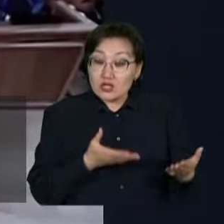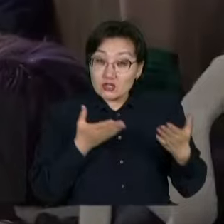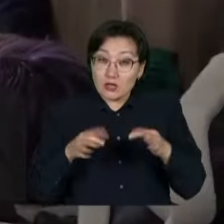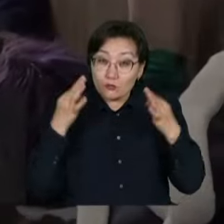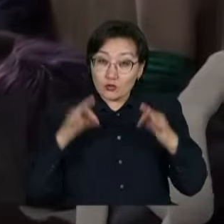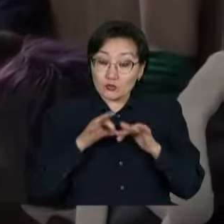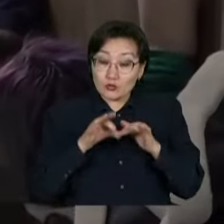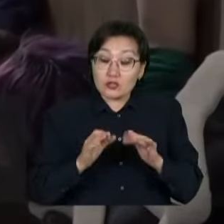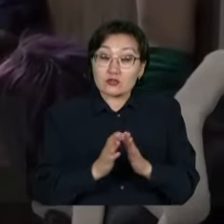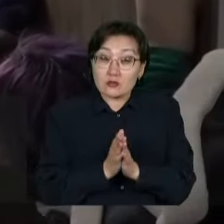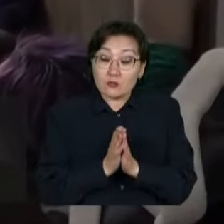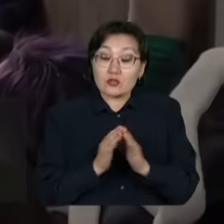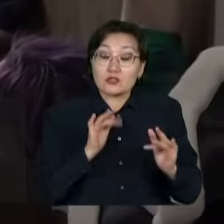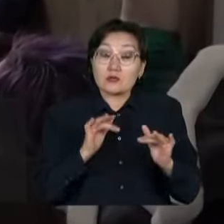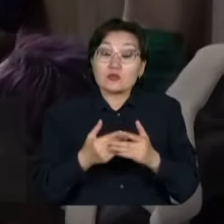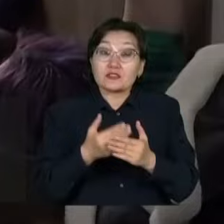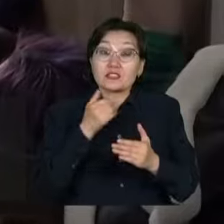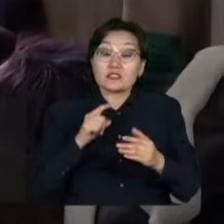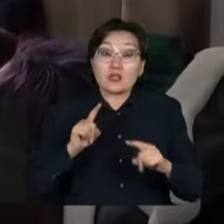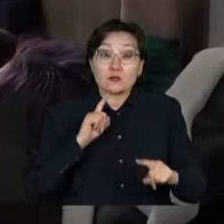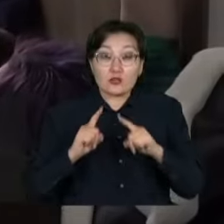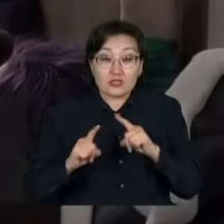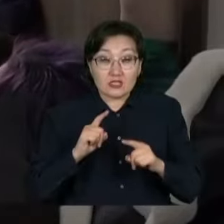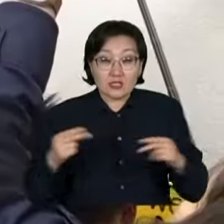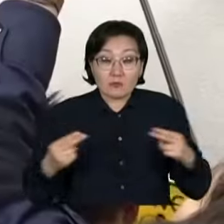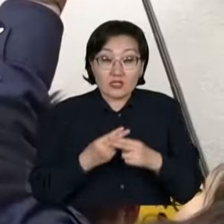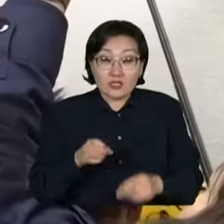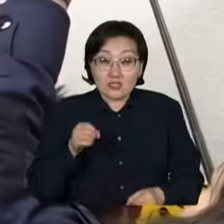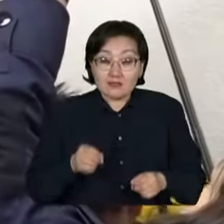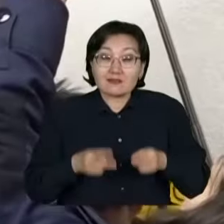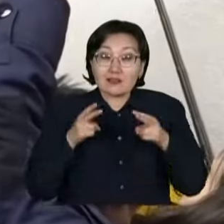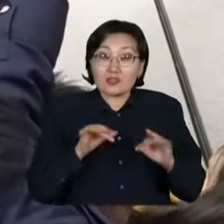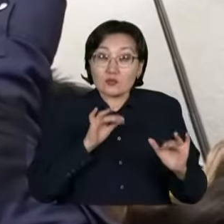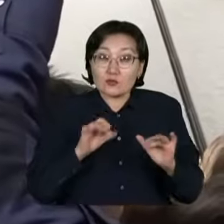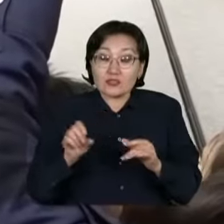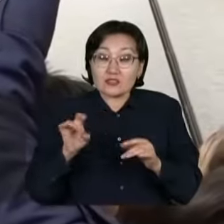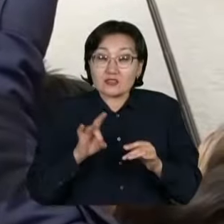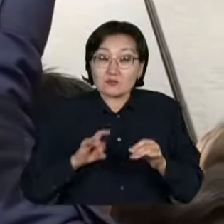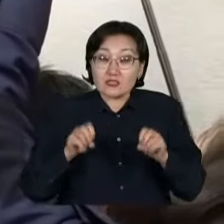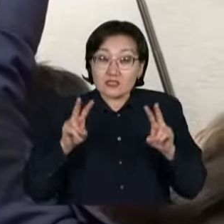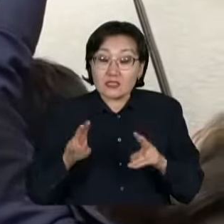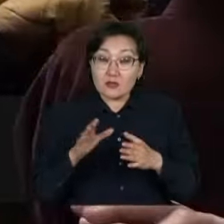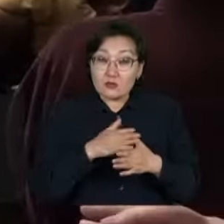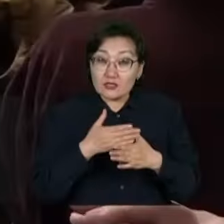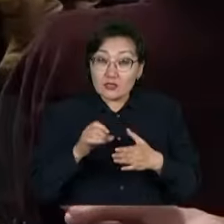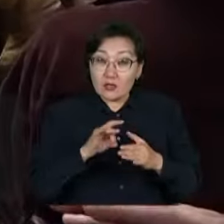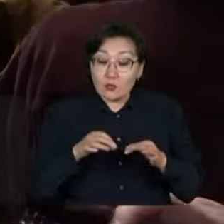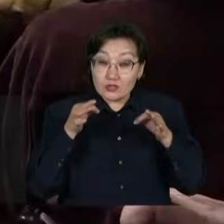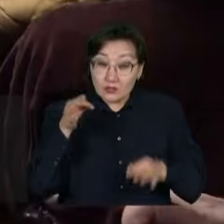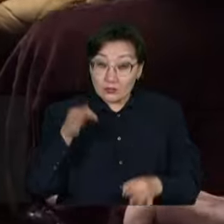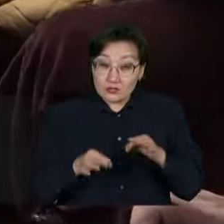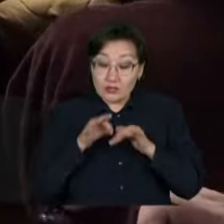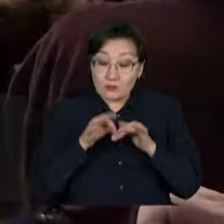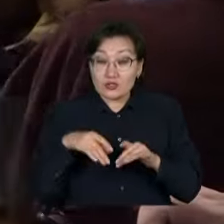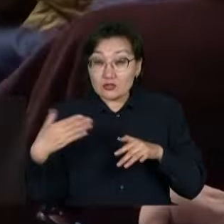сұраймын. Бишімбаев ісі бойынша алдын ала тыңдау Астанадағы қылмыстық істер жөніндегі мамандандырылған ауданаралық сотында өтті. Алқа отырысына